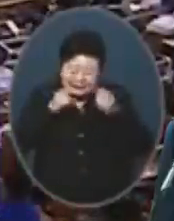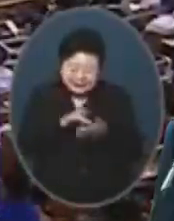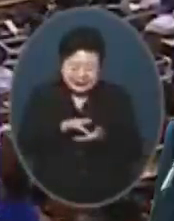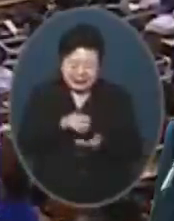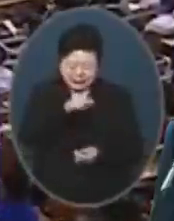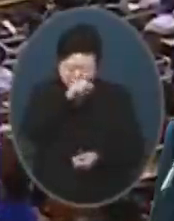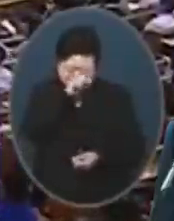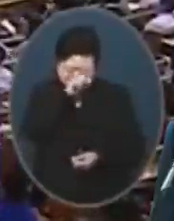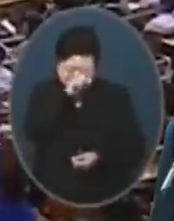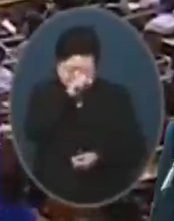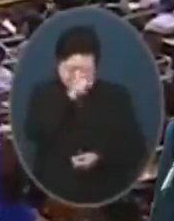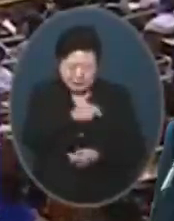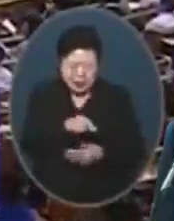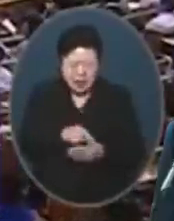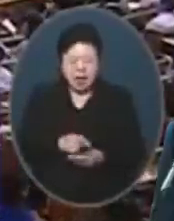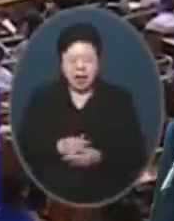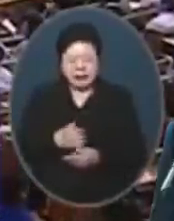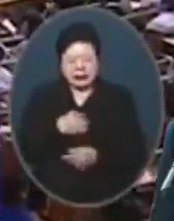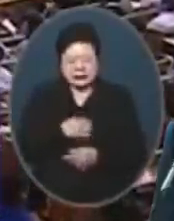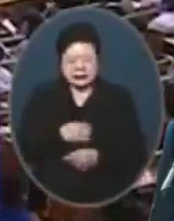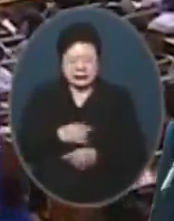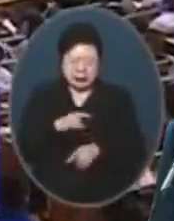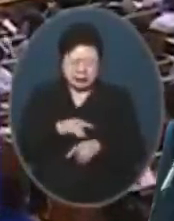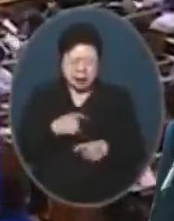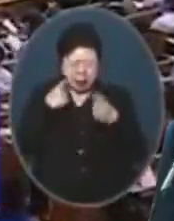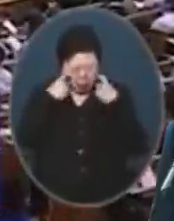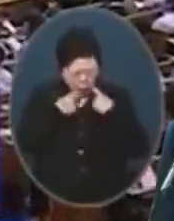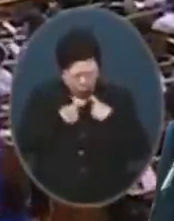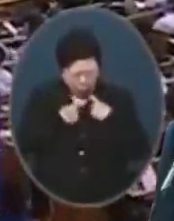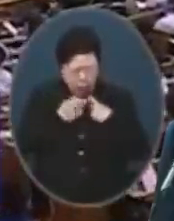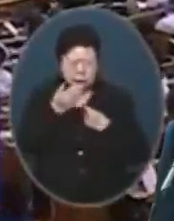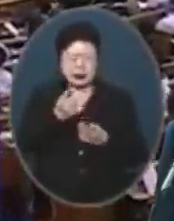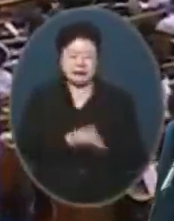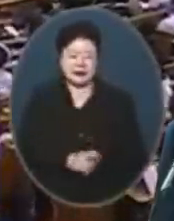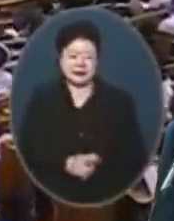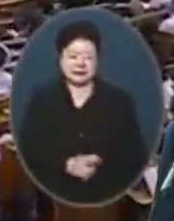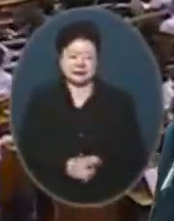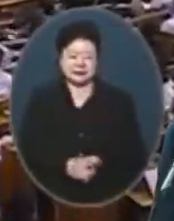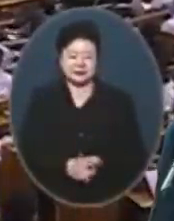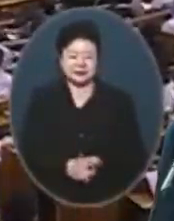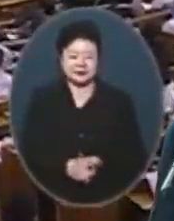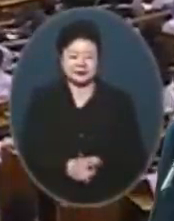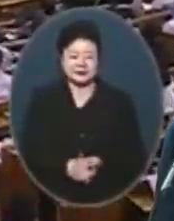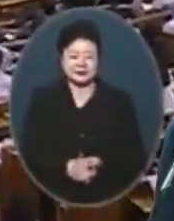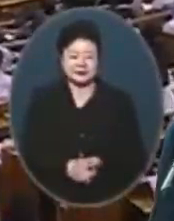양약이라도 심령의 근심은 뼈로 마르게 한다고 말하고 있습니다.